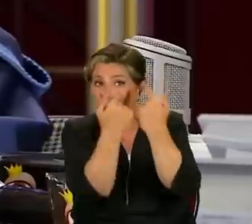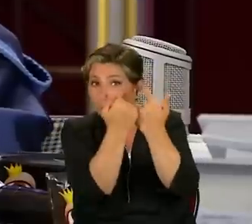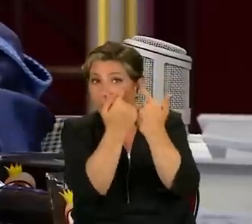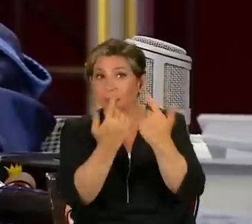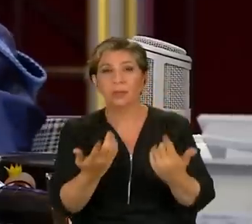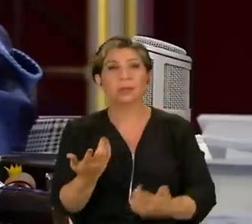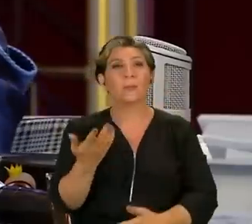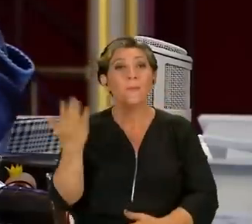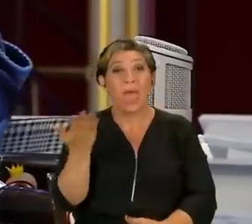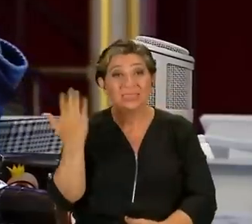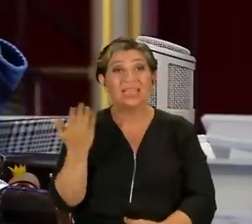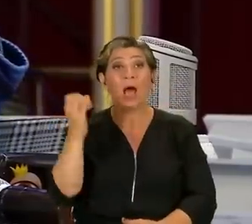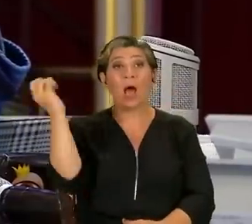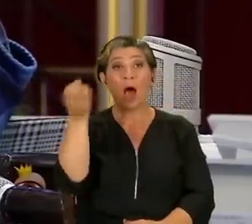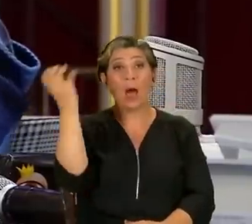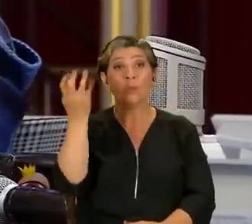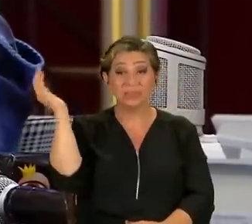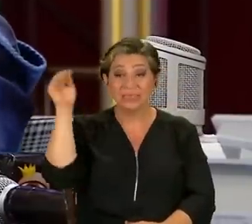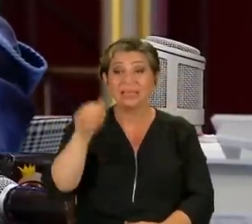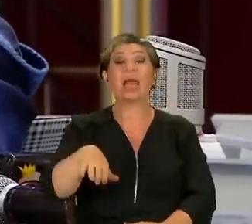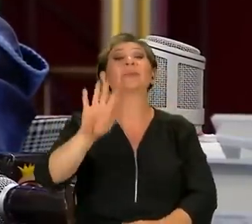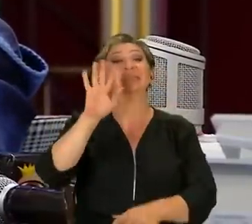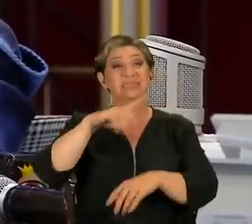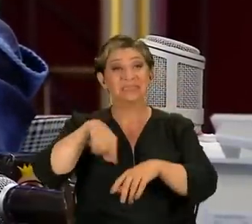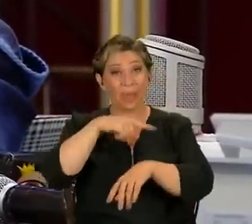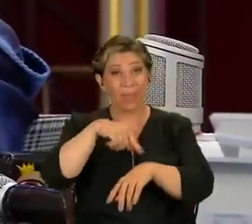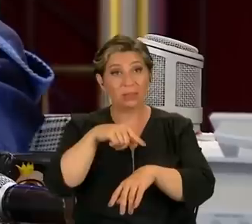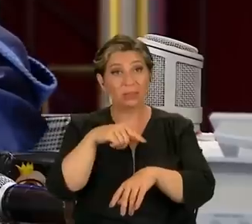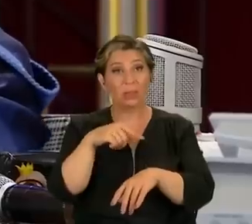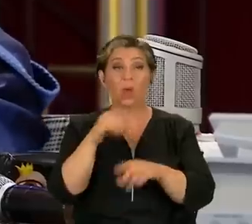Hı. Meğerse ambulanssız gelmediğin